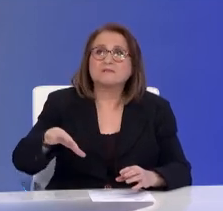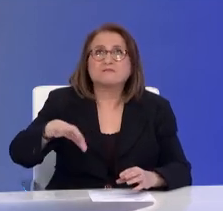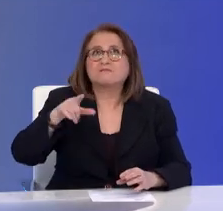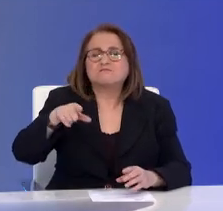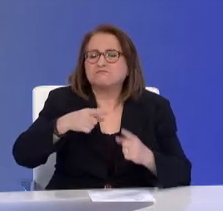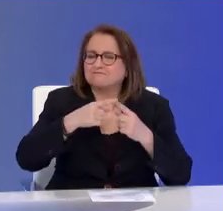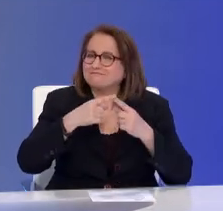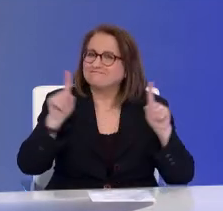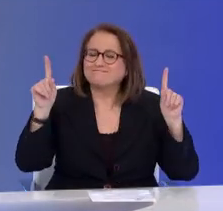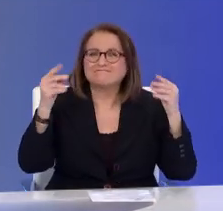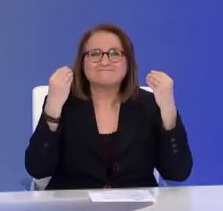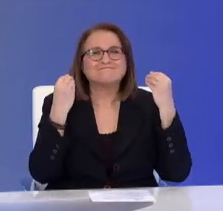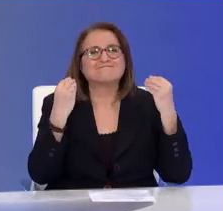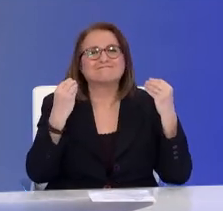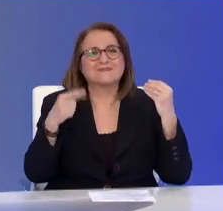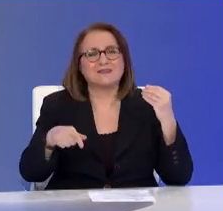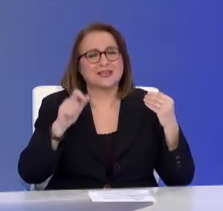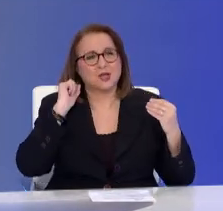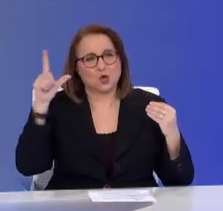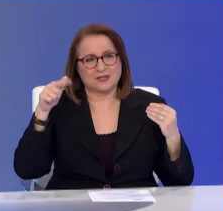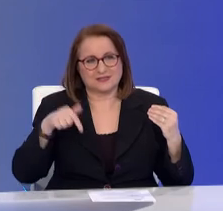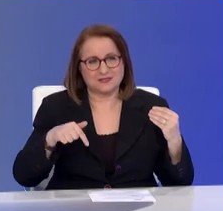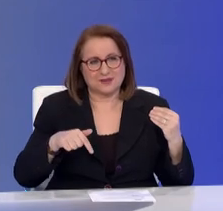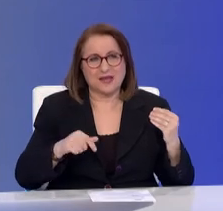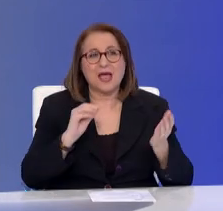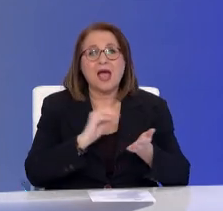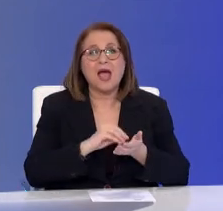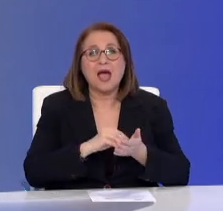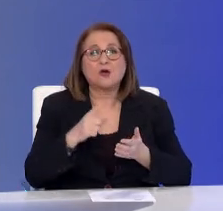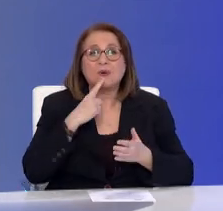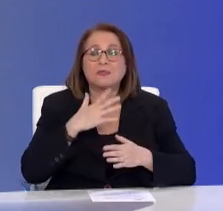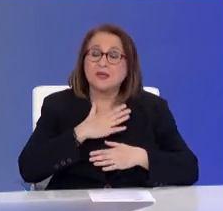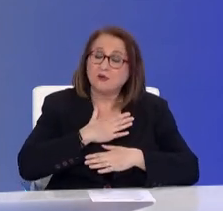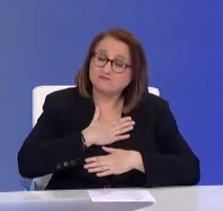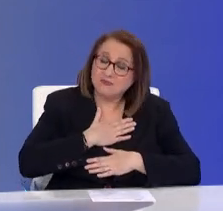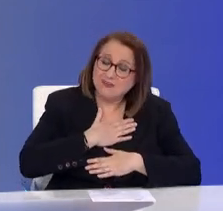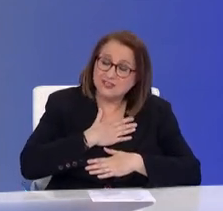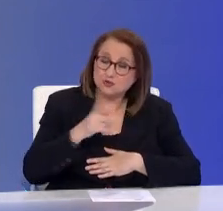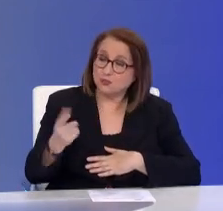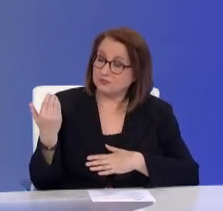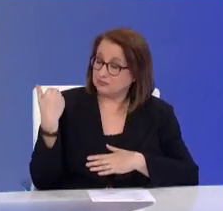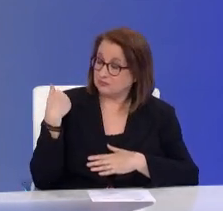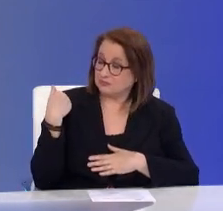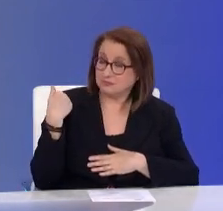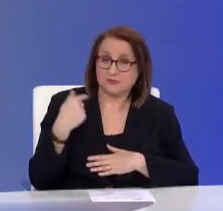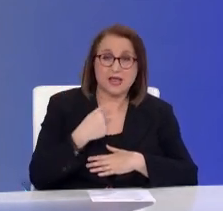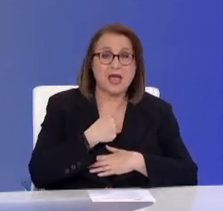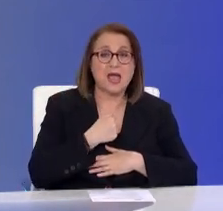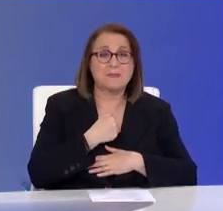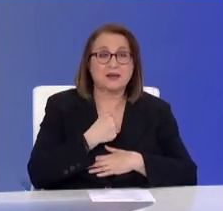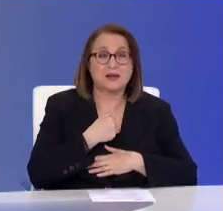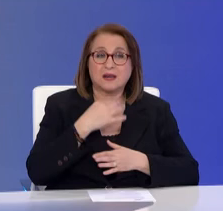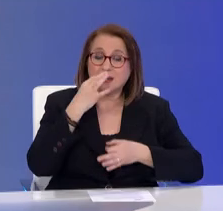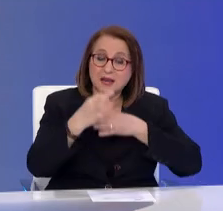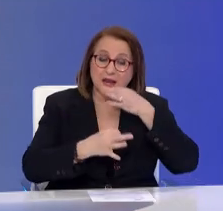για την εξαιρετική αυτή τελετή σήμερα. Θα ήθελα να τους ευχαριστήσω που μου έδωσαν την τιμή και το